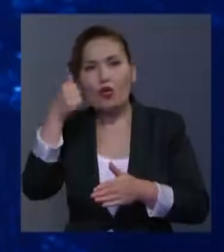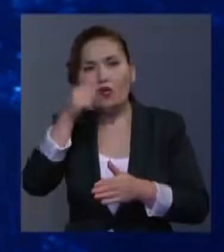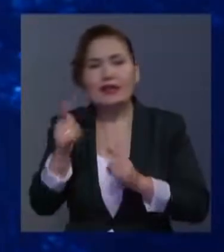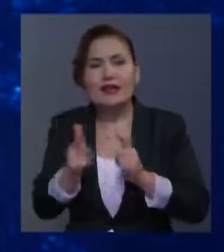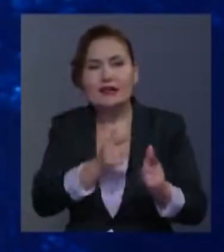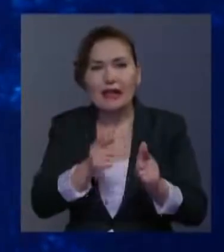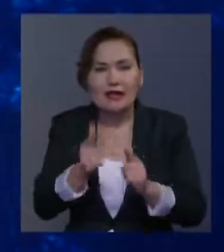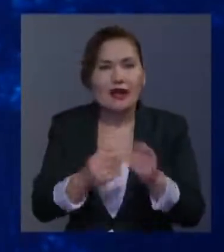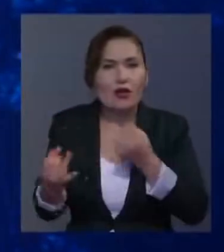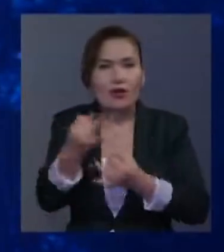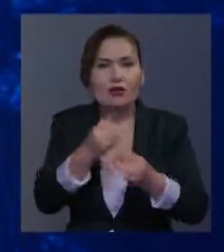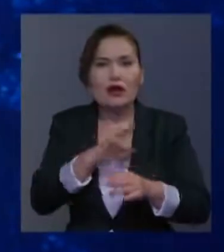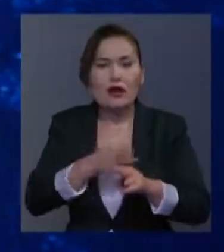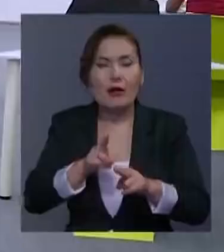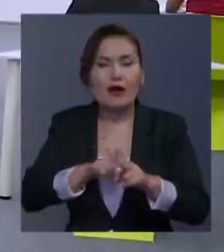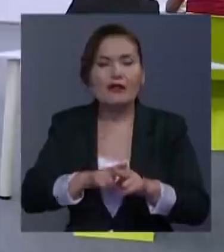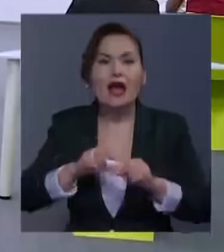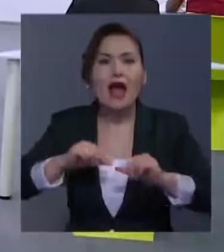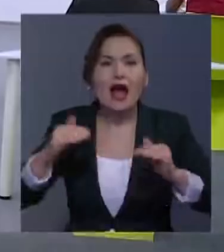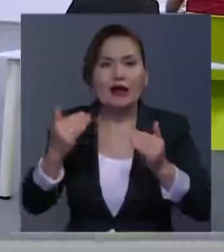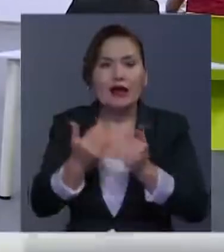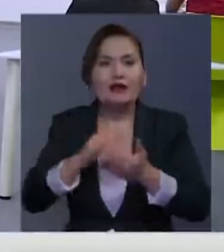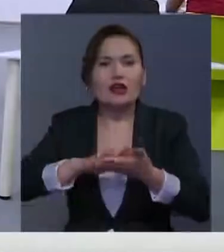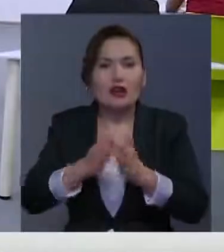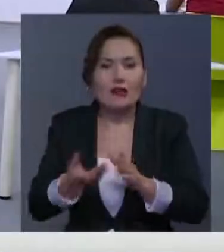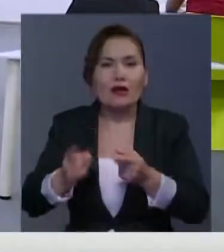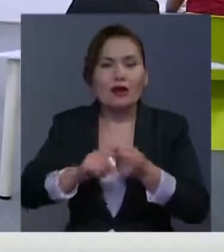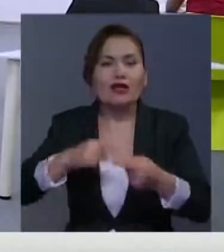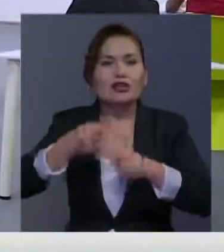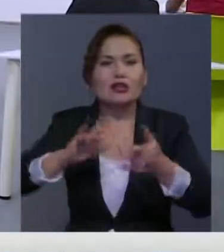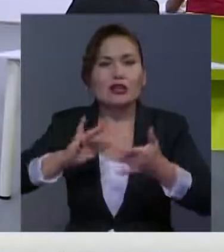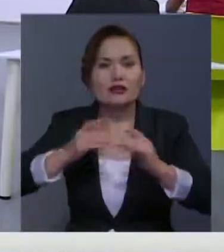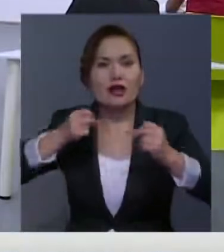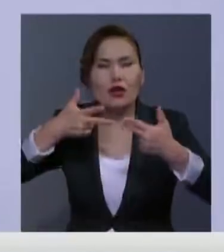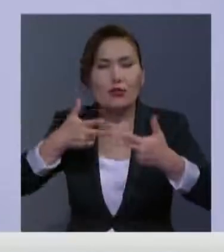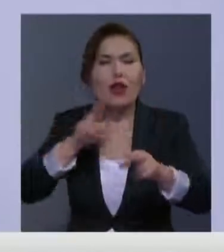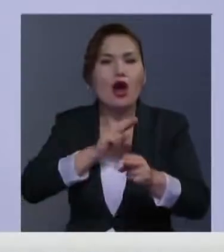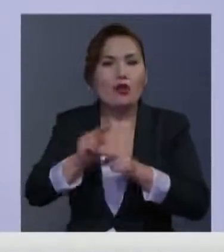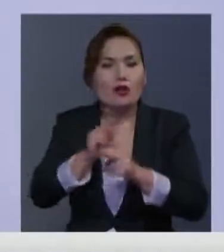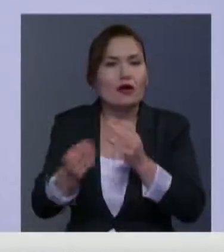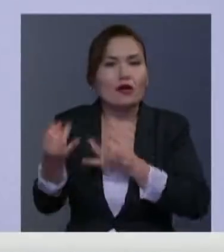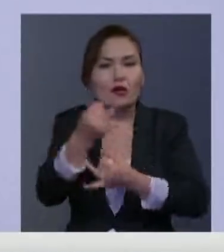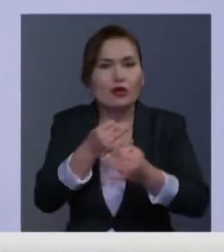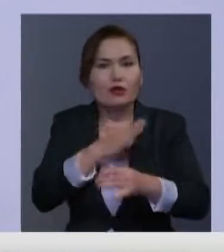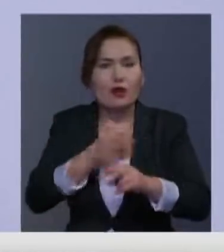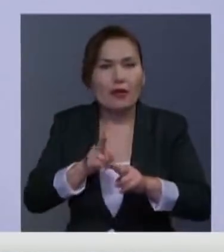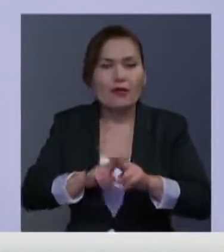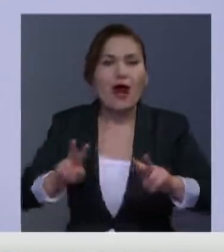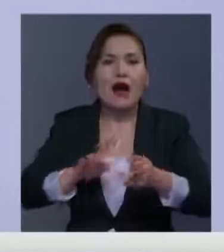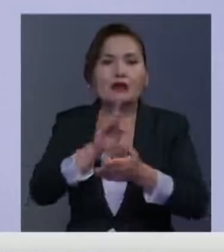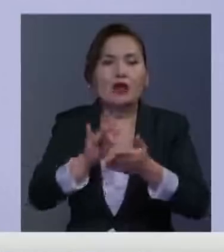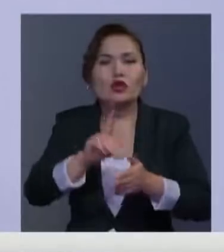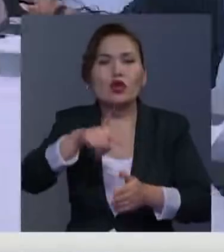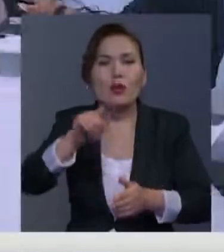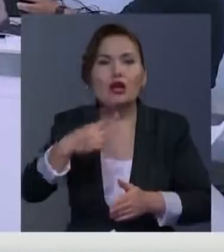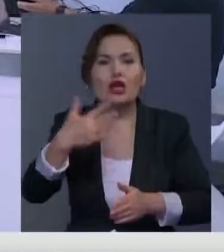шаралары пысықталды. Атап айтсақ, карантин жағдайына байланысты онлайн білім беру жүйесіне дағдылану жайы сөз болды. Мәселен, ел